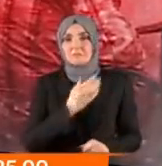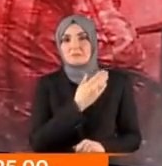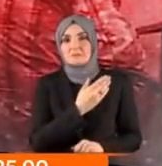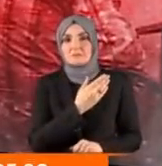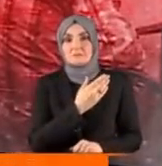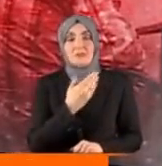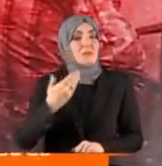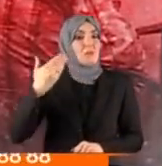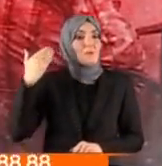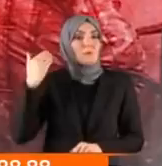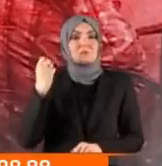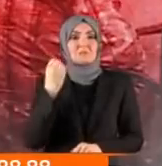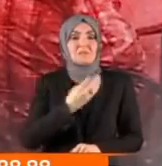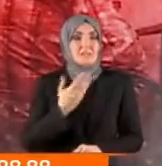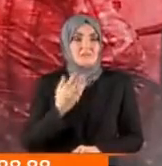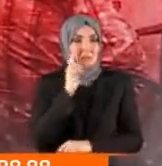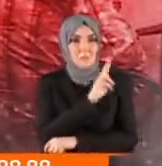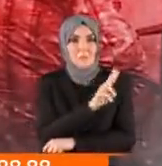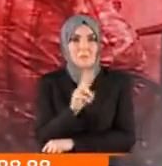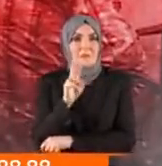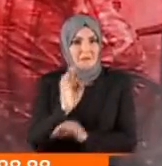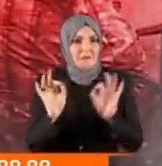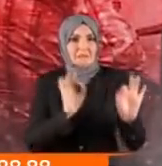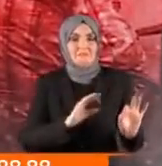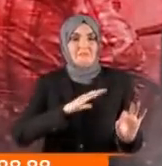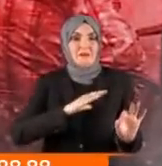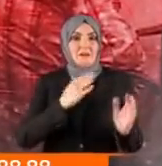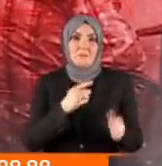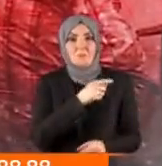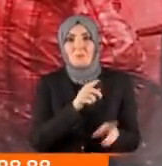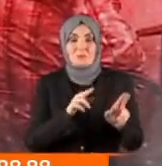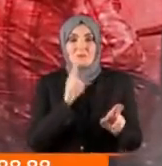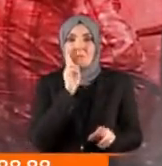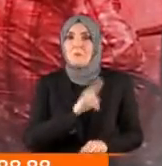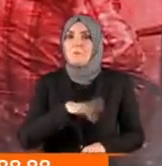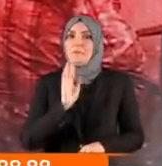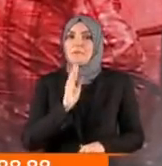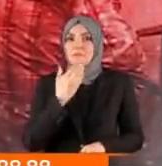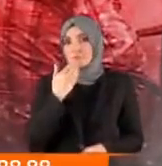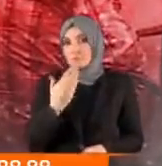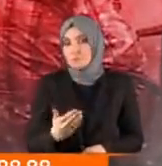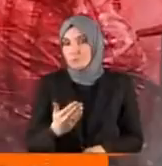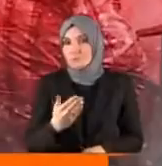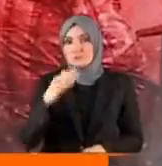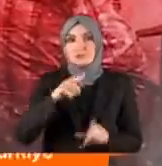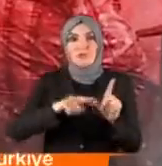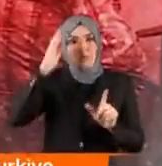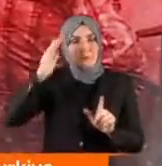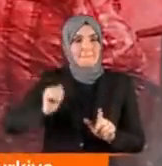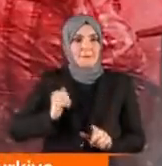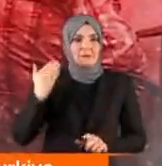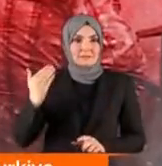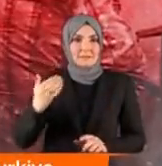daha önce pek çok kez gördüğüm bu manzara var ama böylesini görmedik desek yanlış olmaz Jandarma İzmir'de